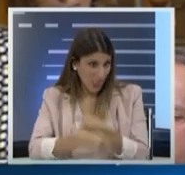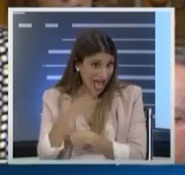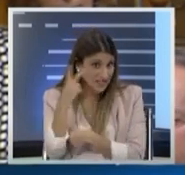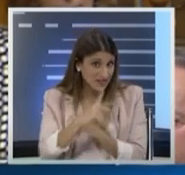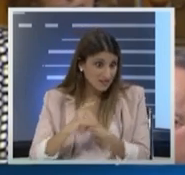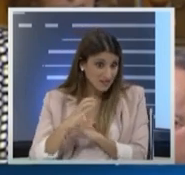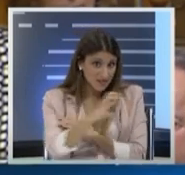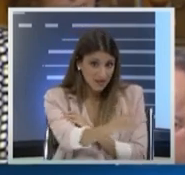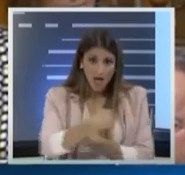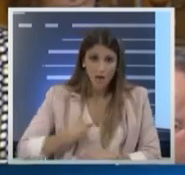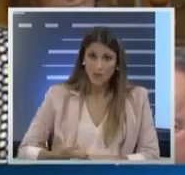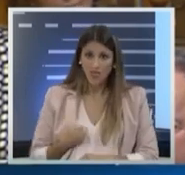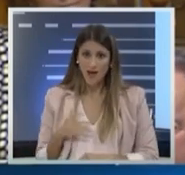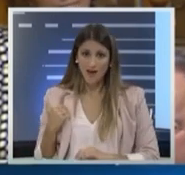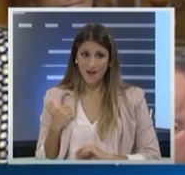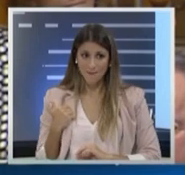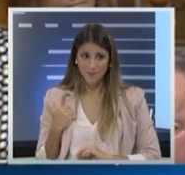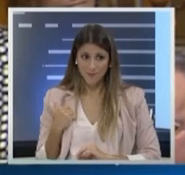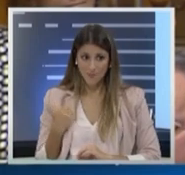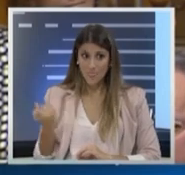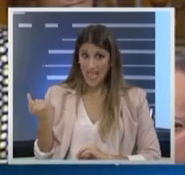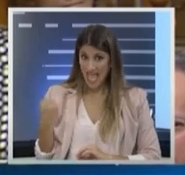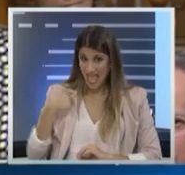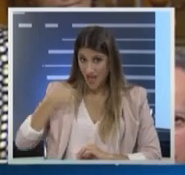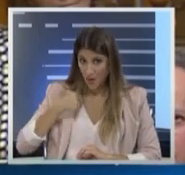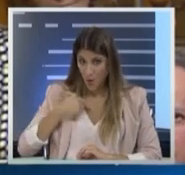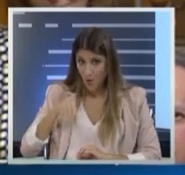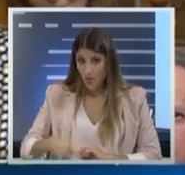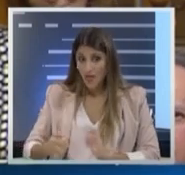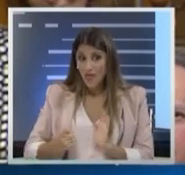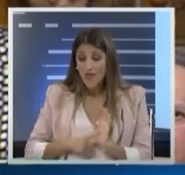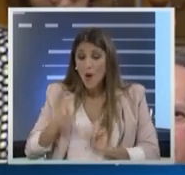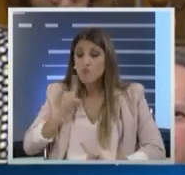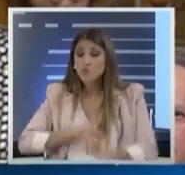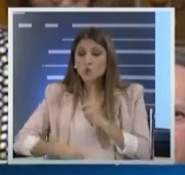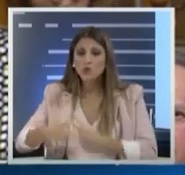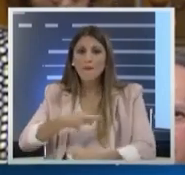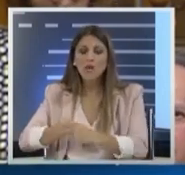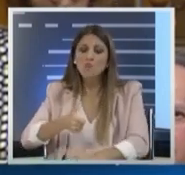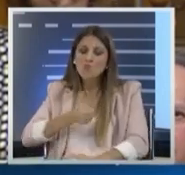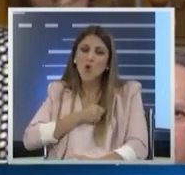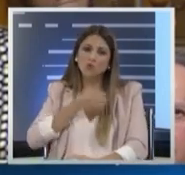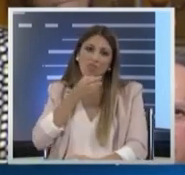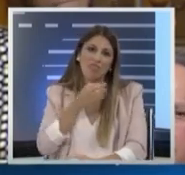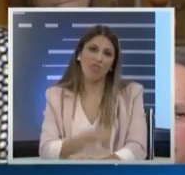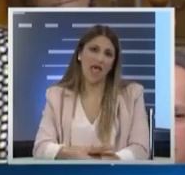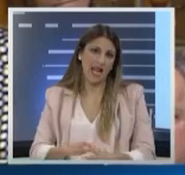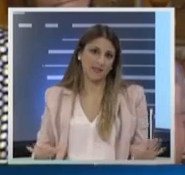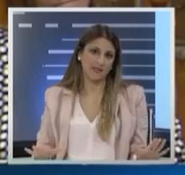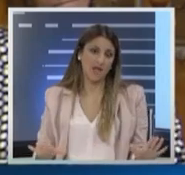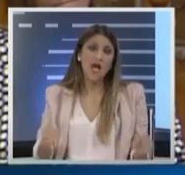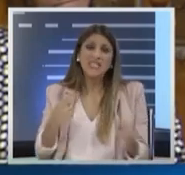τότε εγώ, αν δεν ερχόμουν εδώ να πω ποιος είναι αυτός ο επιχειρηματίας, θα ήταν μείζον θέμα